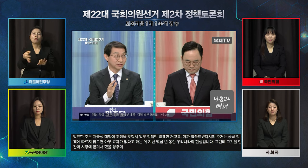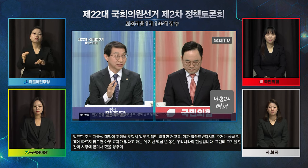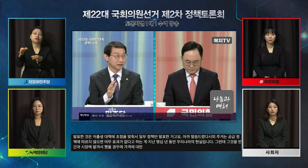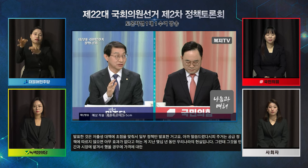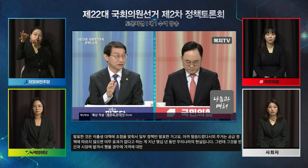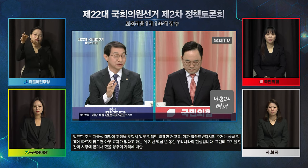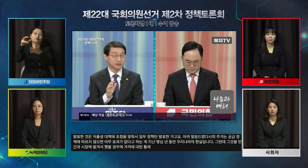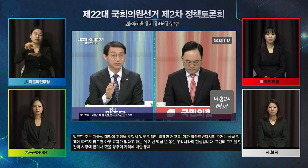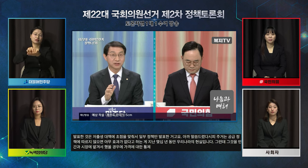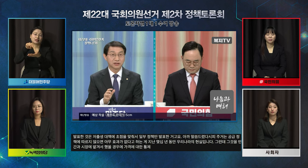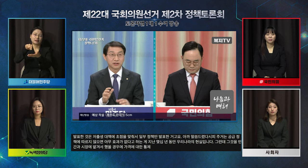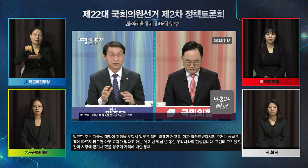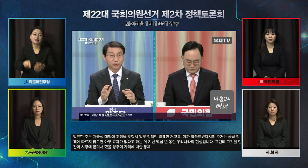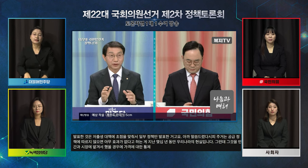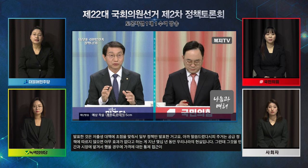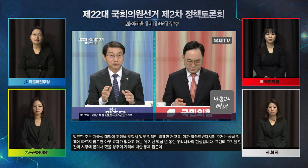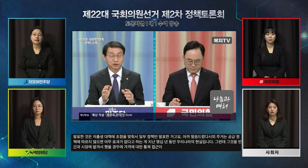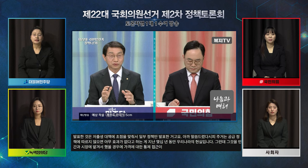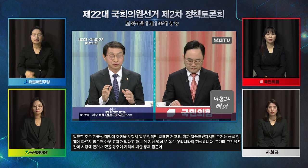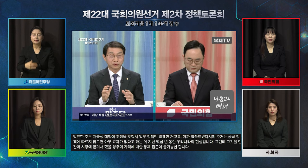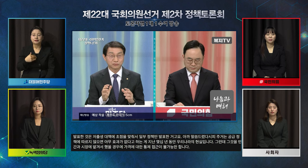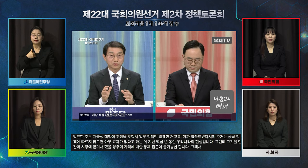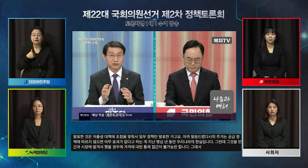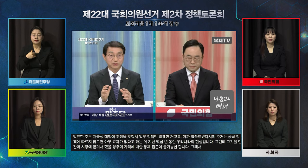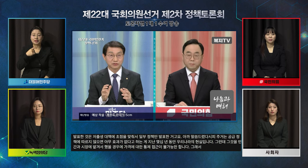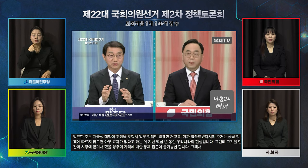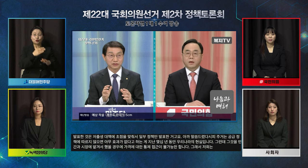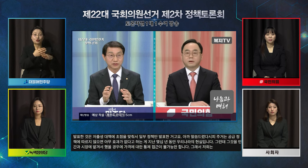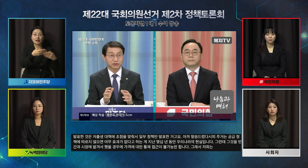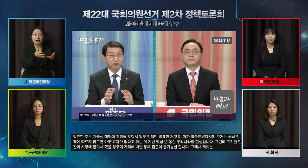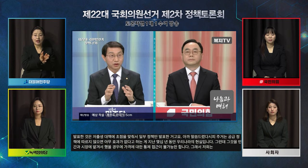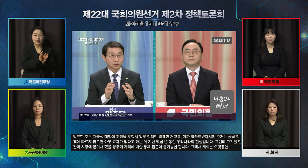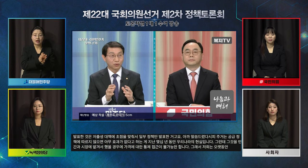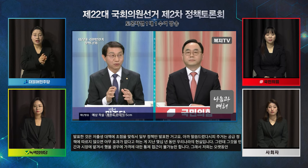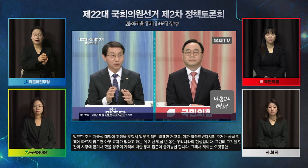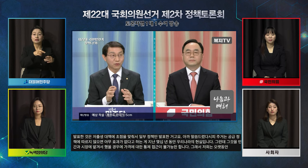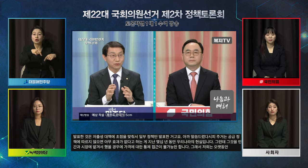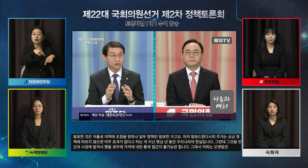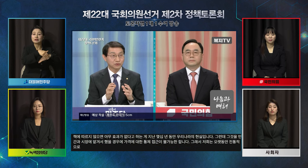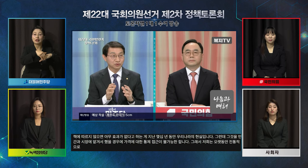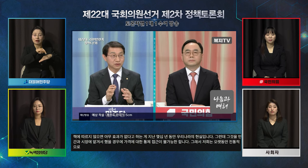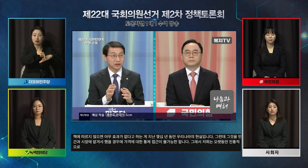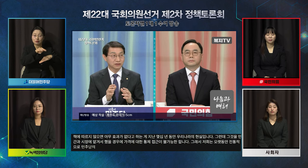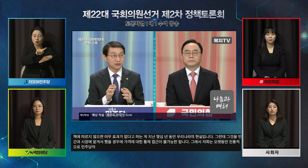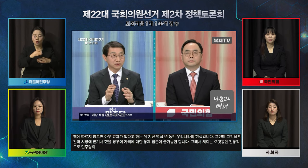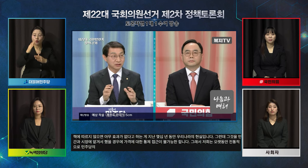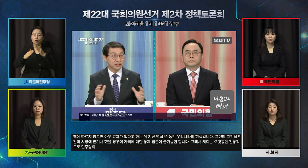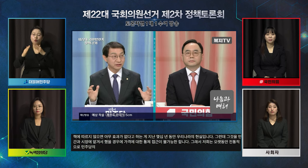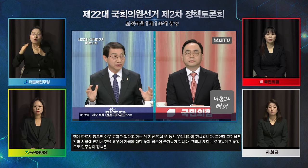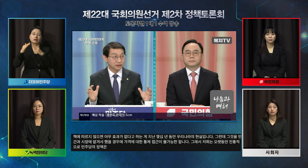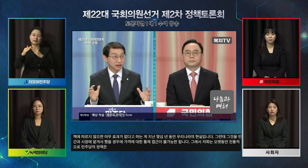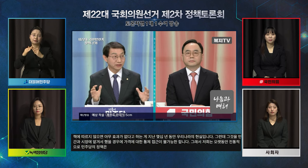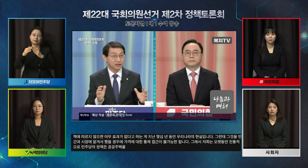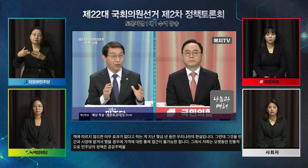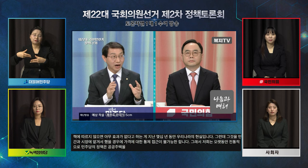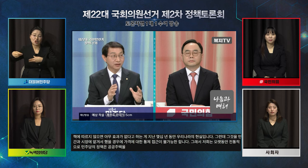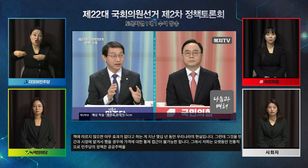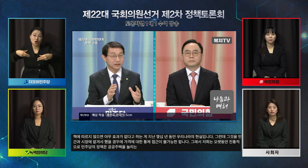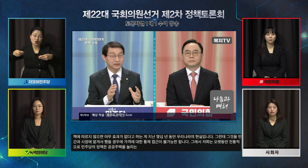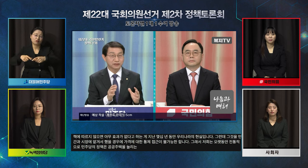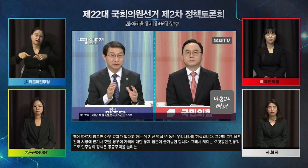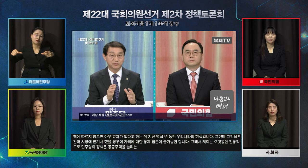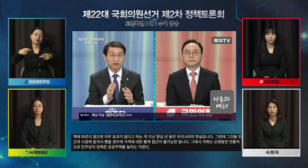불가능한 겁니다. 저희는 오랫동안 전통적으로 민주당의 정책은 공공주택을 늘리는 거였다. 그런데